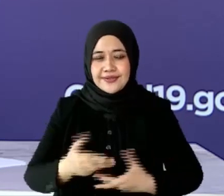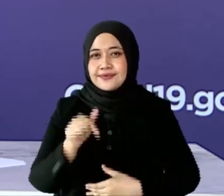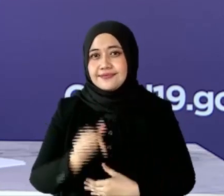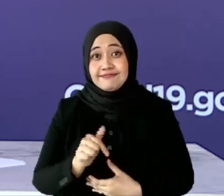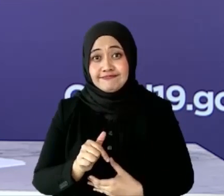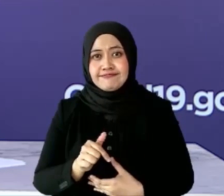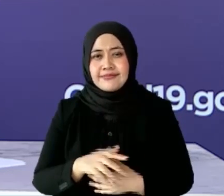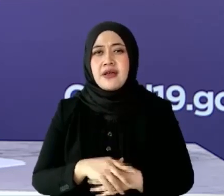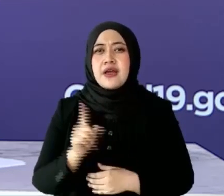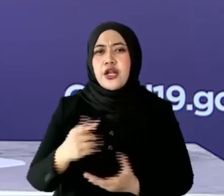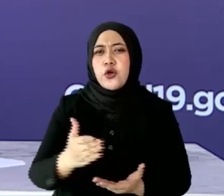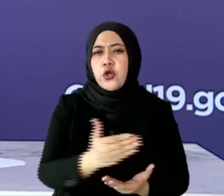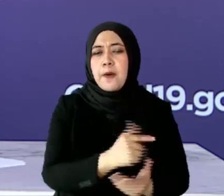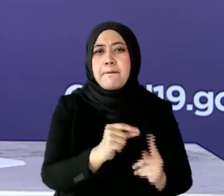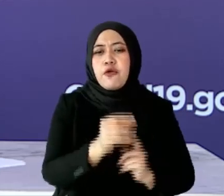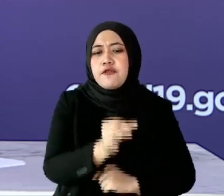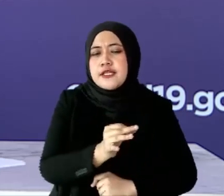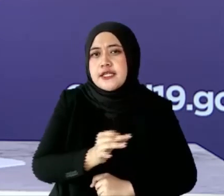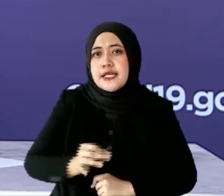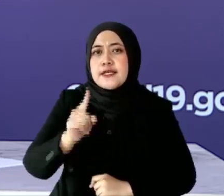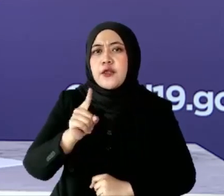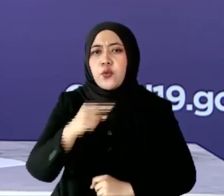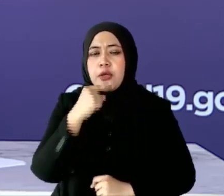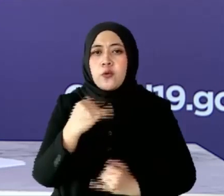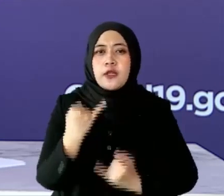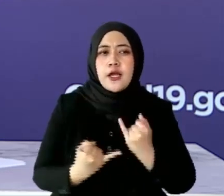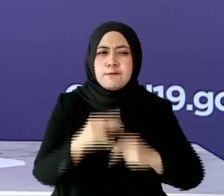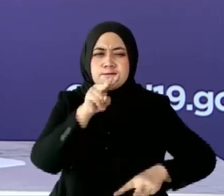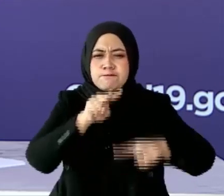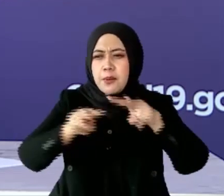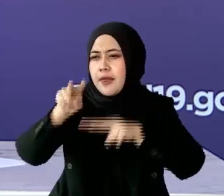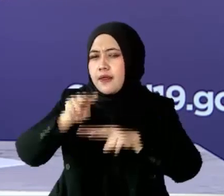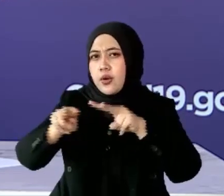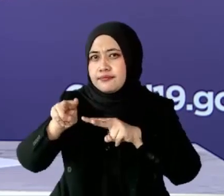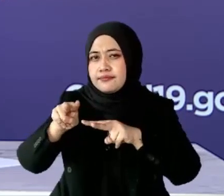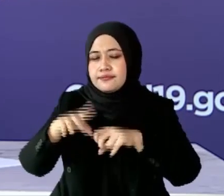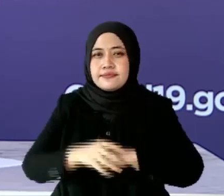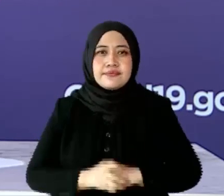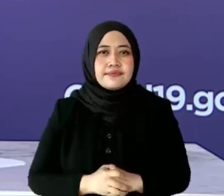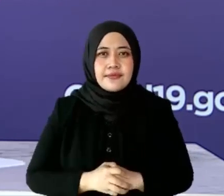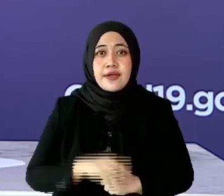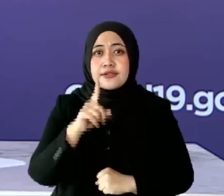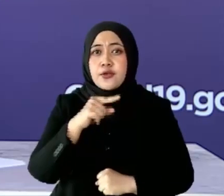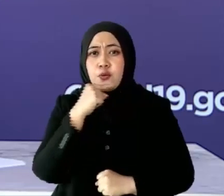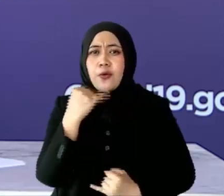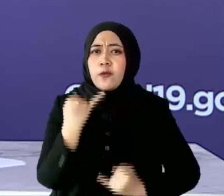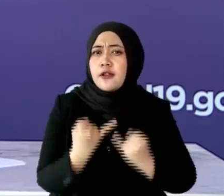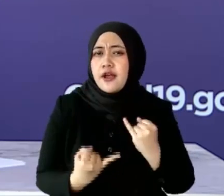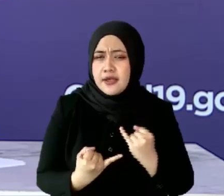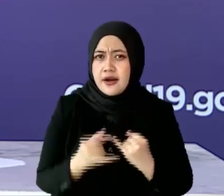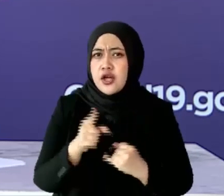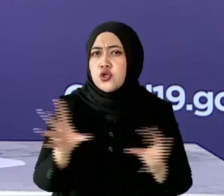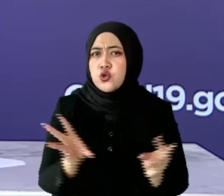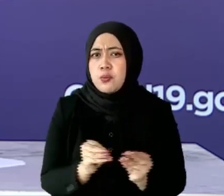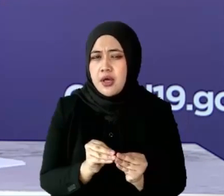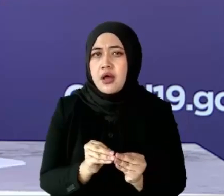saat ini berdasarkan provinsi pada 1 minggu terakhir pemantauan. Dalam 1 minggu terakhir,